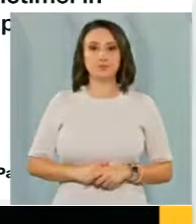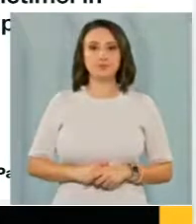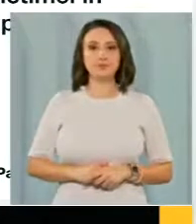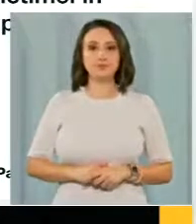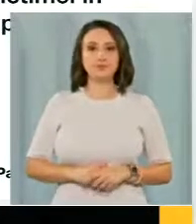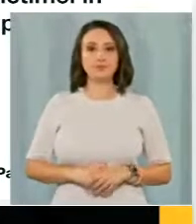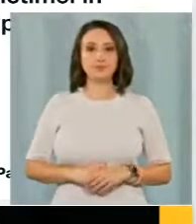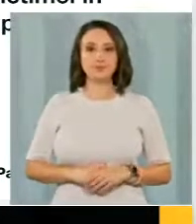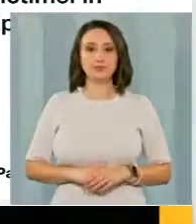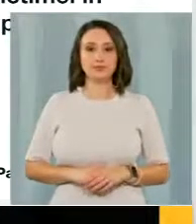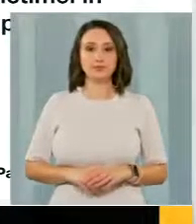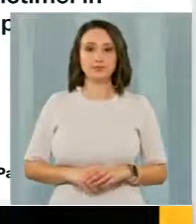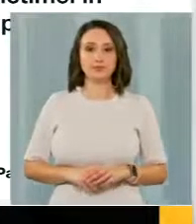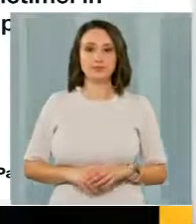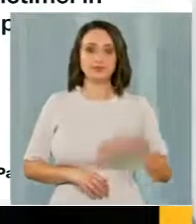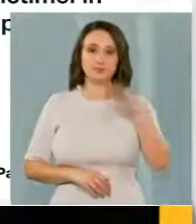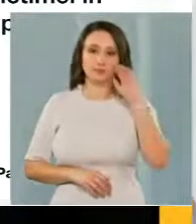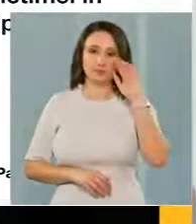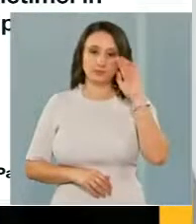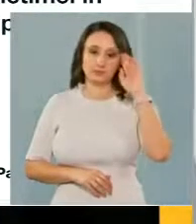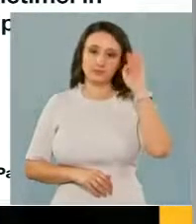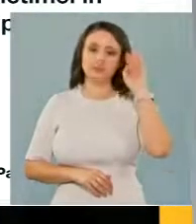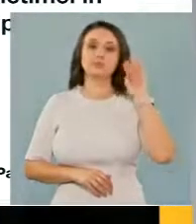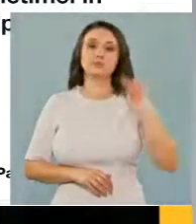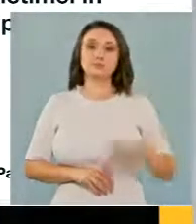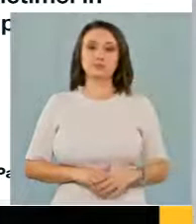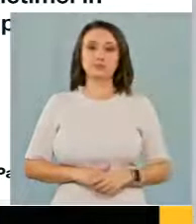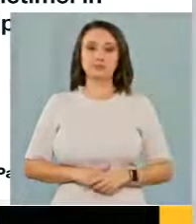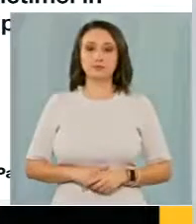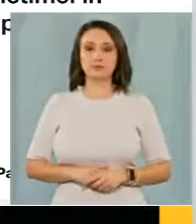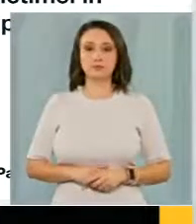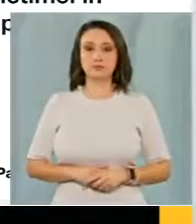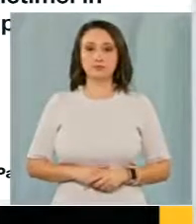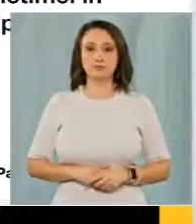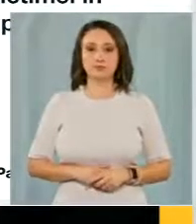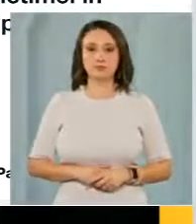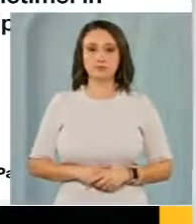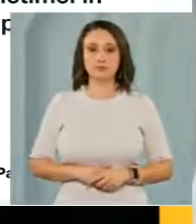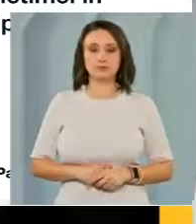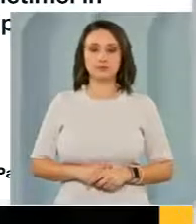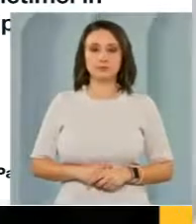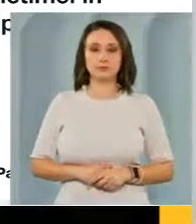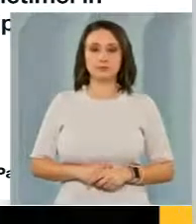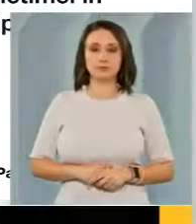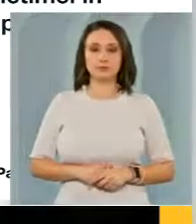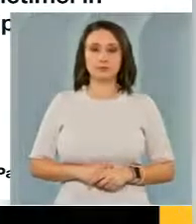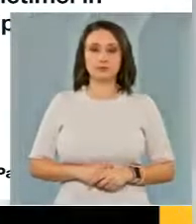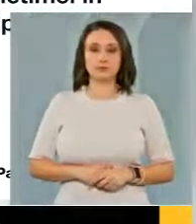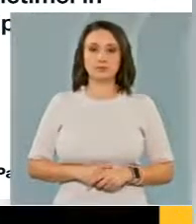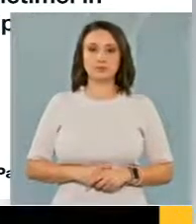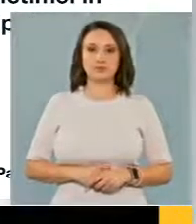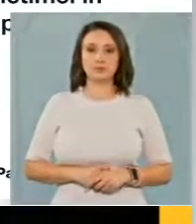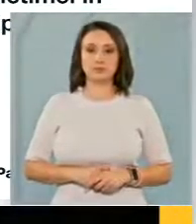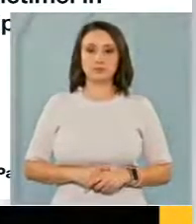interes. Au fost analizate relațiile comerciale derulate de victimă. A fost realizată o analiză comportamentală de către structura de profil